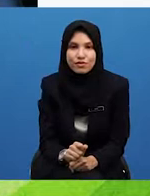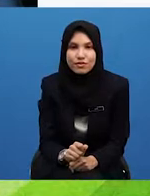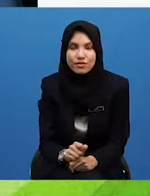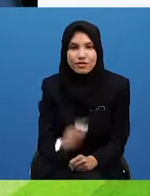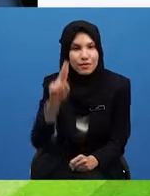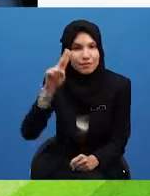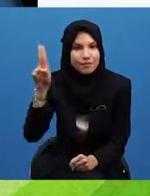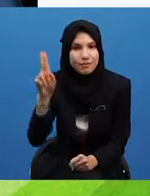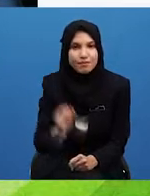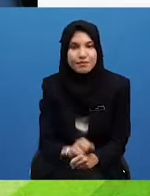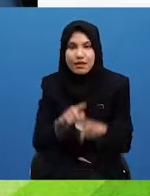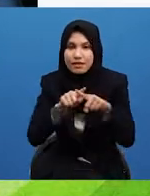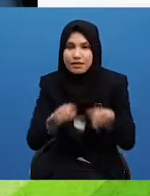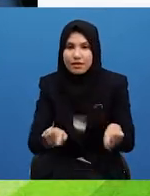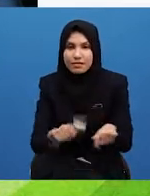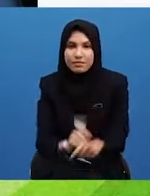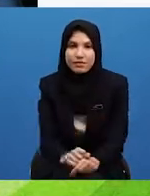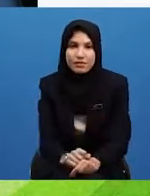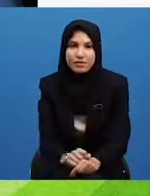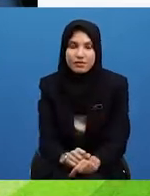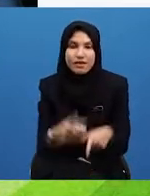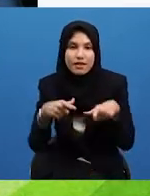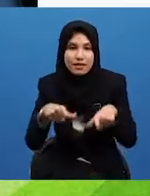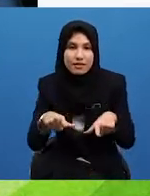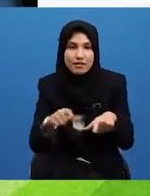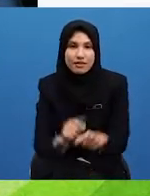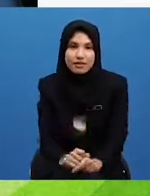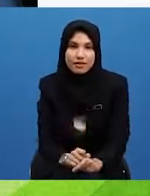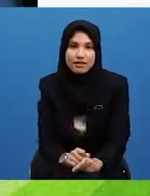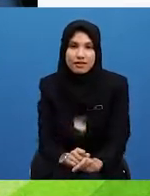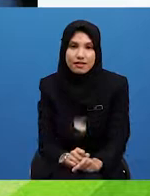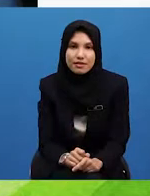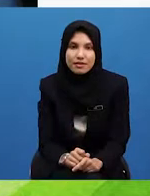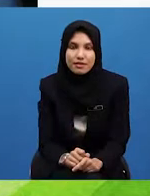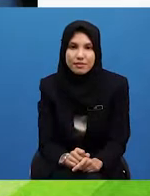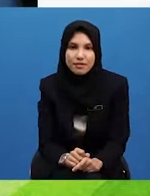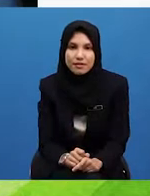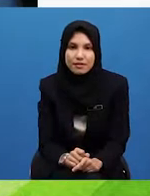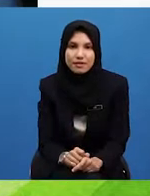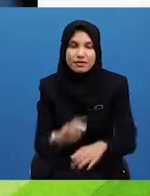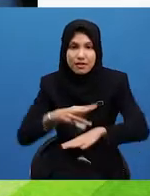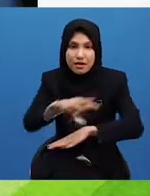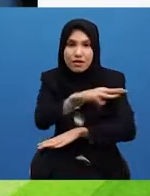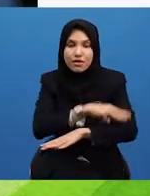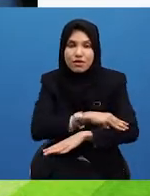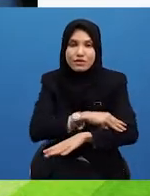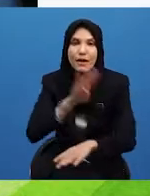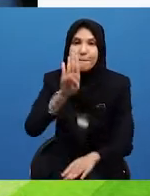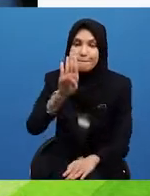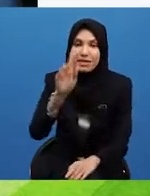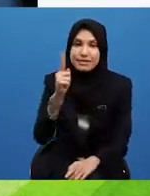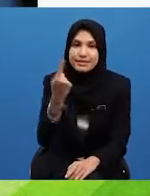Solo dipasang tetapi diletakkan menghadap ke